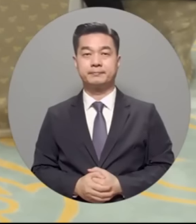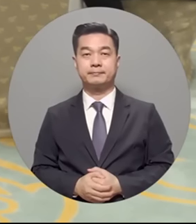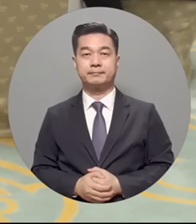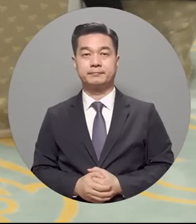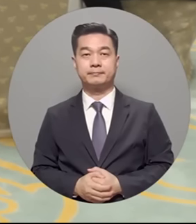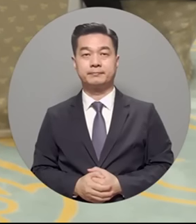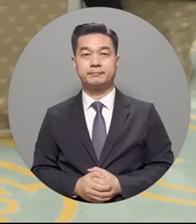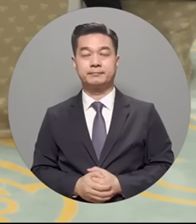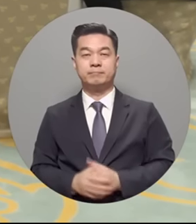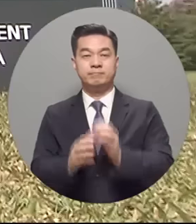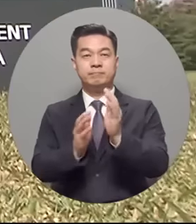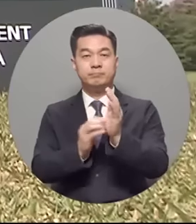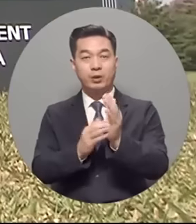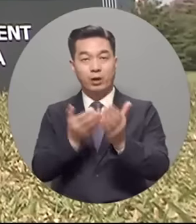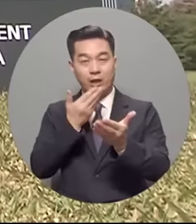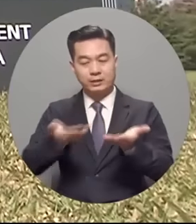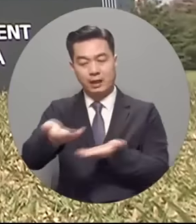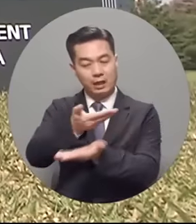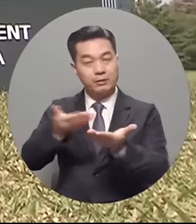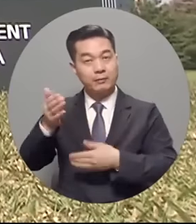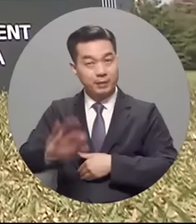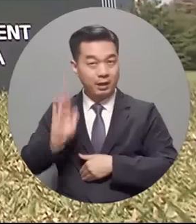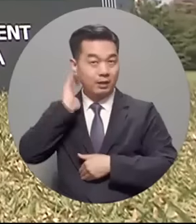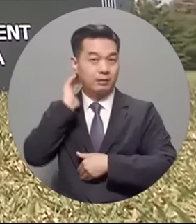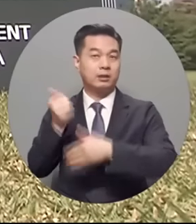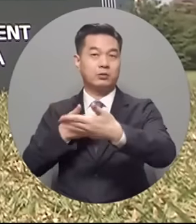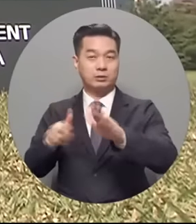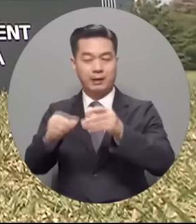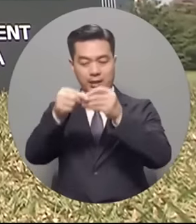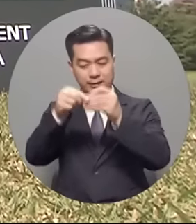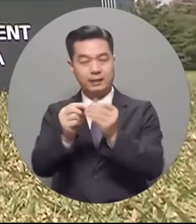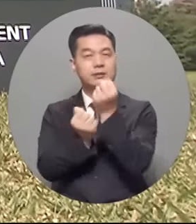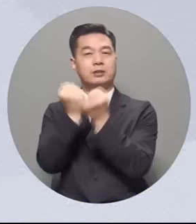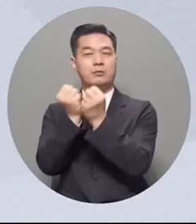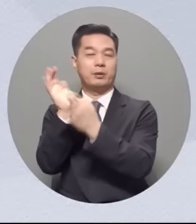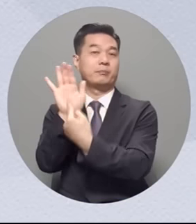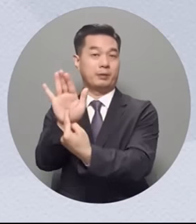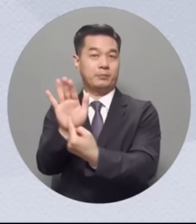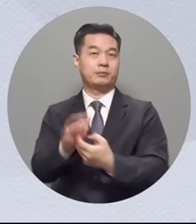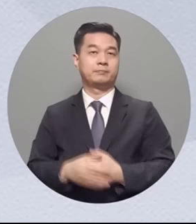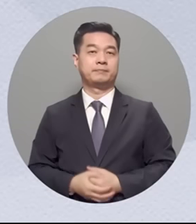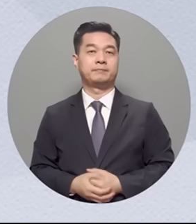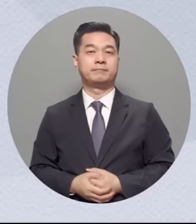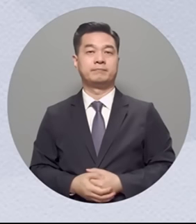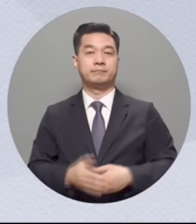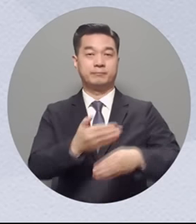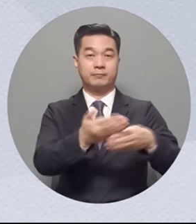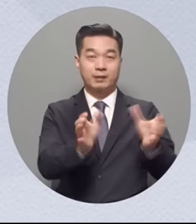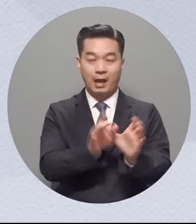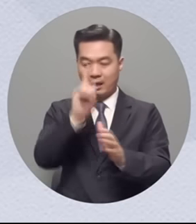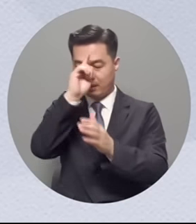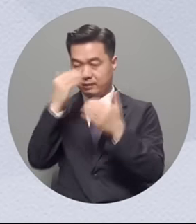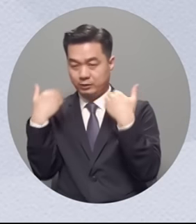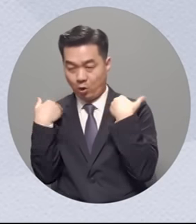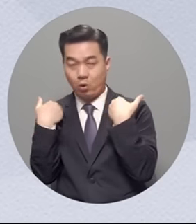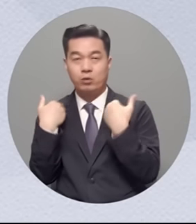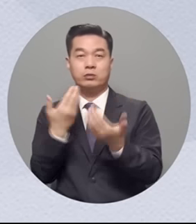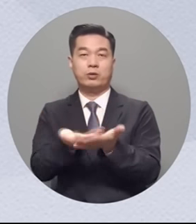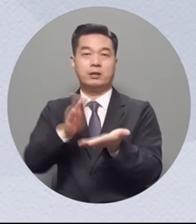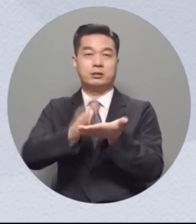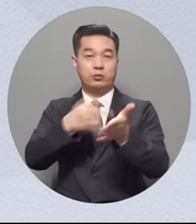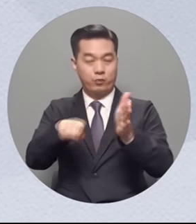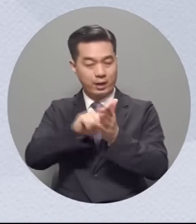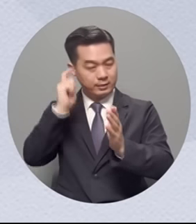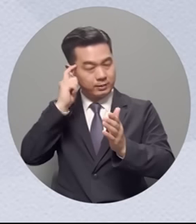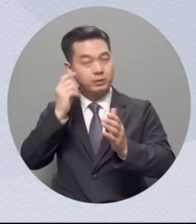오찬이었지만 대통령실은 이례적으로 자세한 설명을 내놨습니다. 당정 쇄신을 위한 의견 교환과